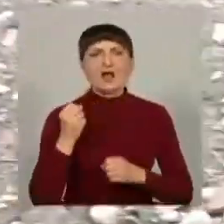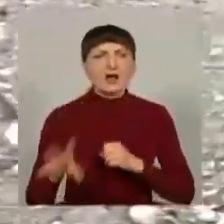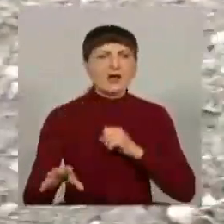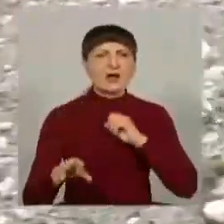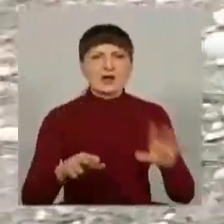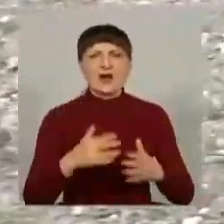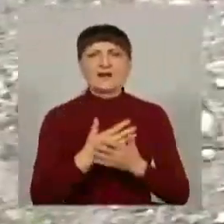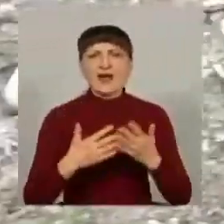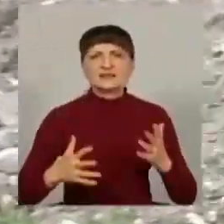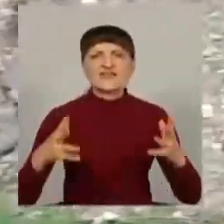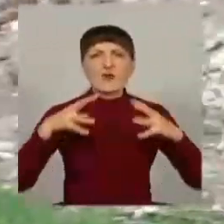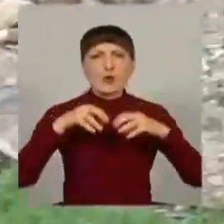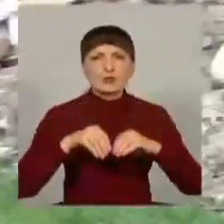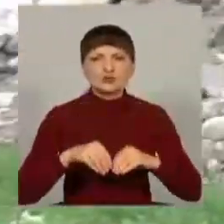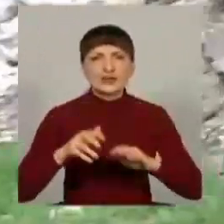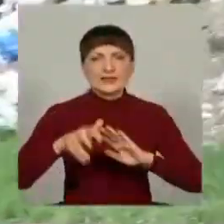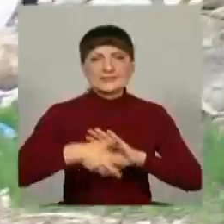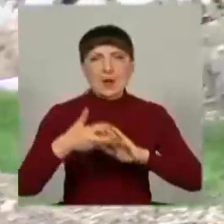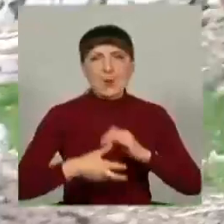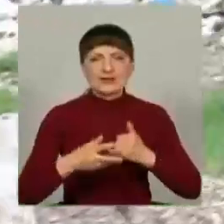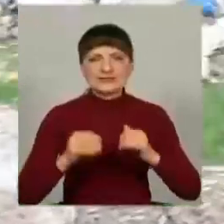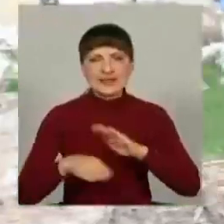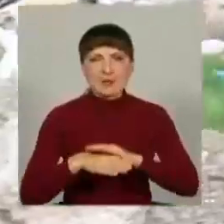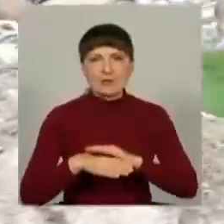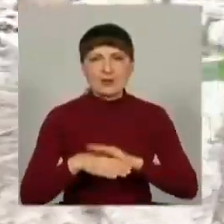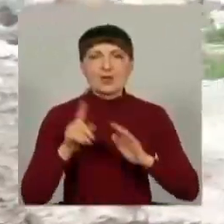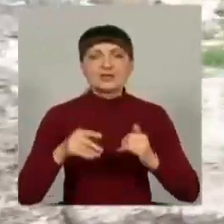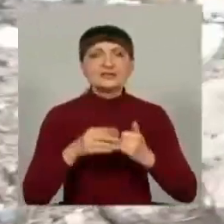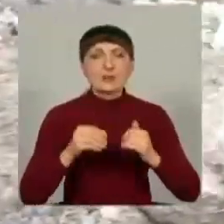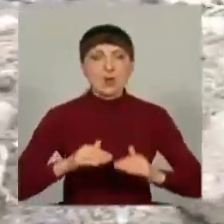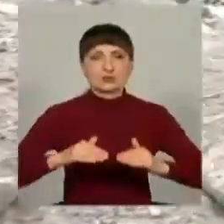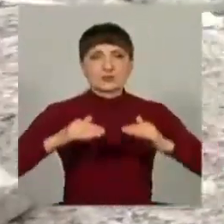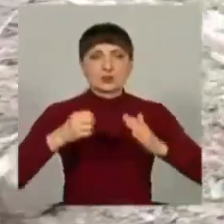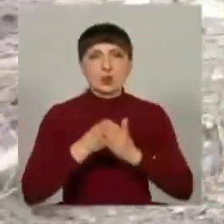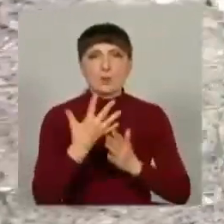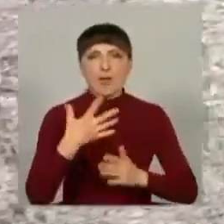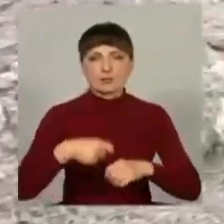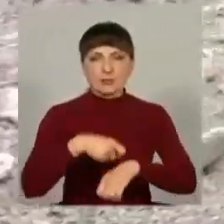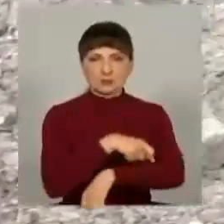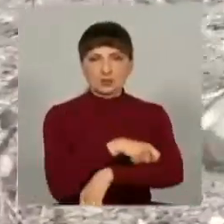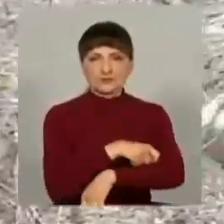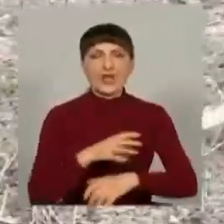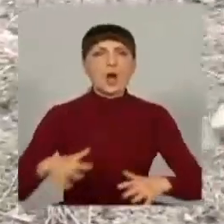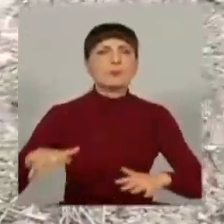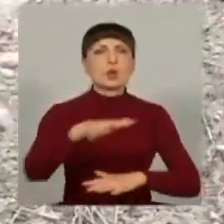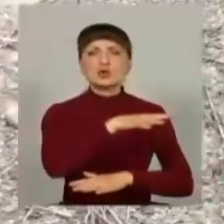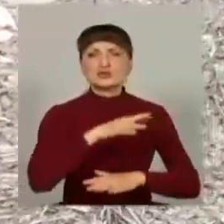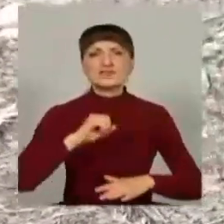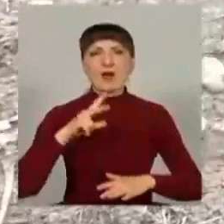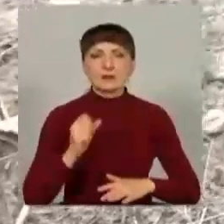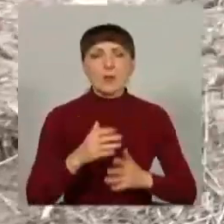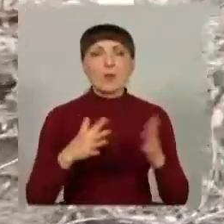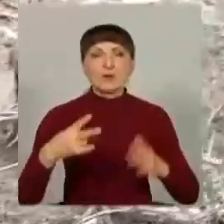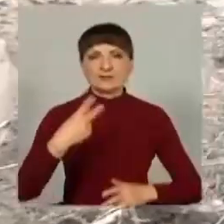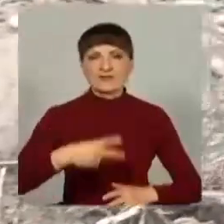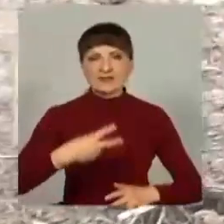собранные в куче или закопанные под землю местами уровень грунта уже поднялся до пяти метров площадь этой свалки больше